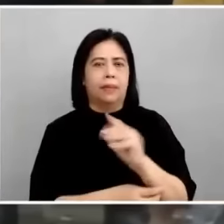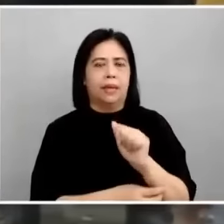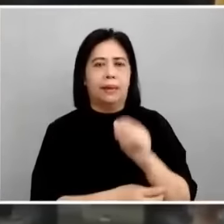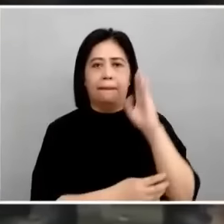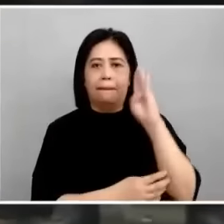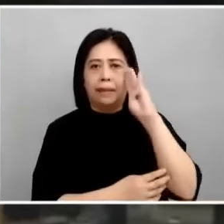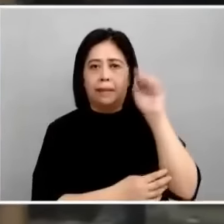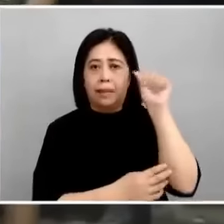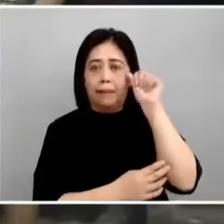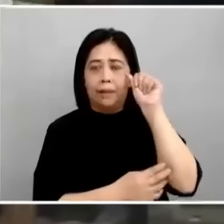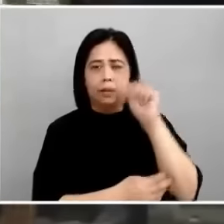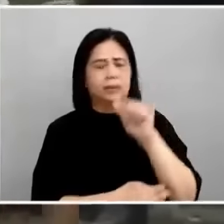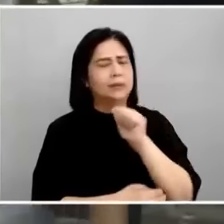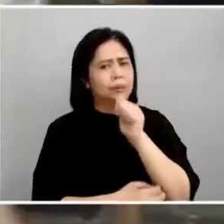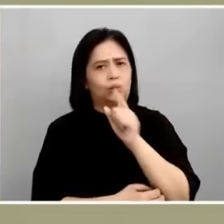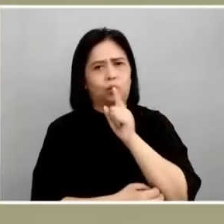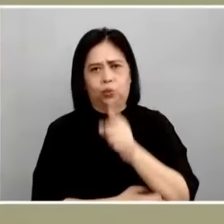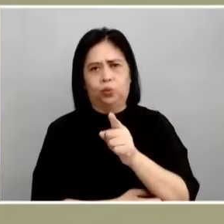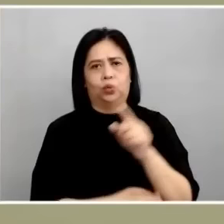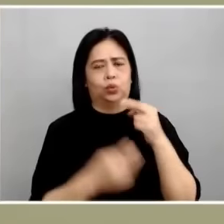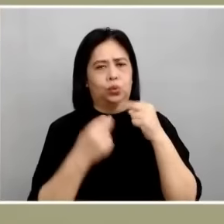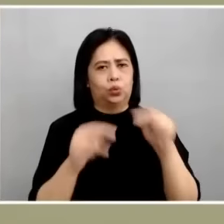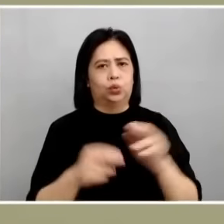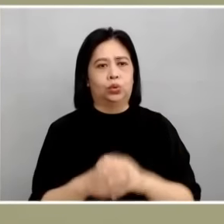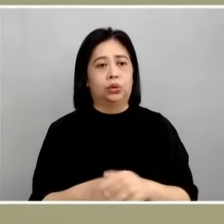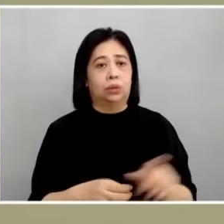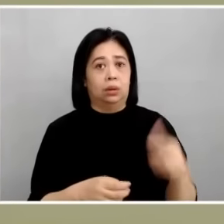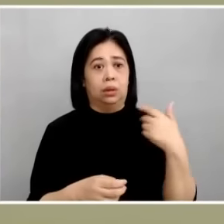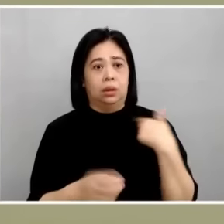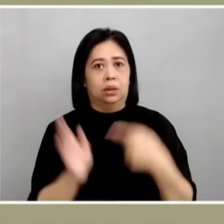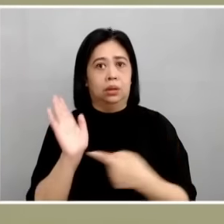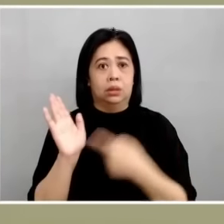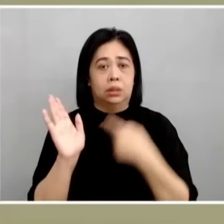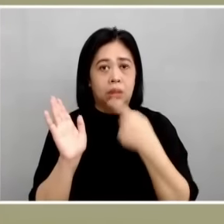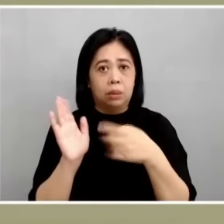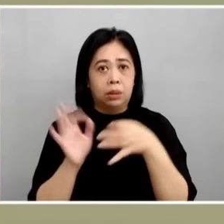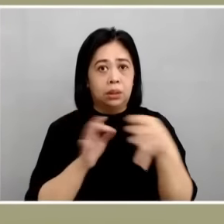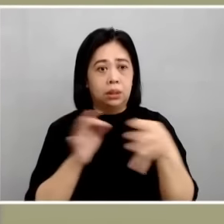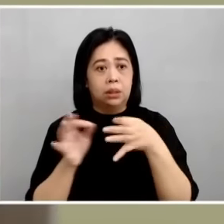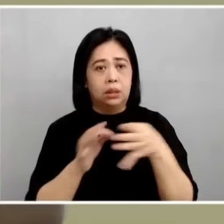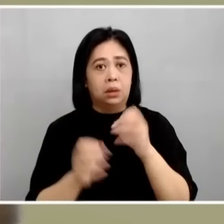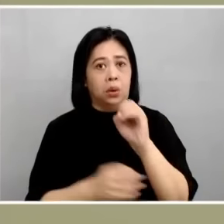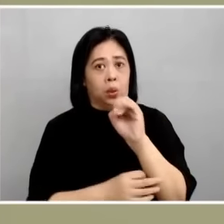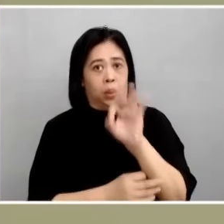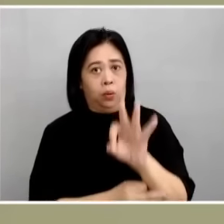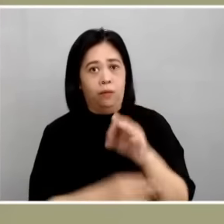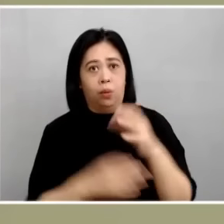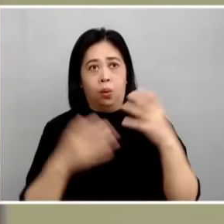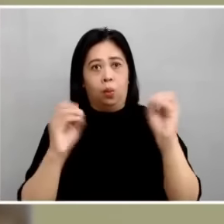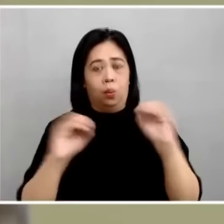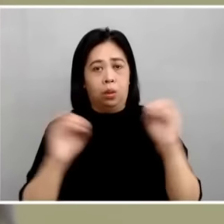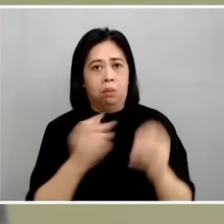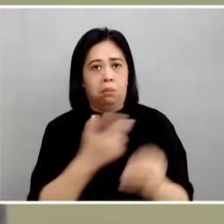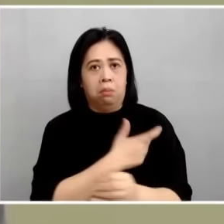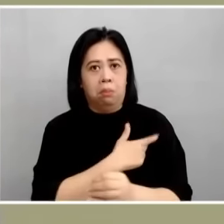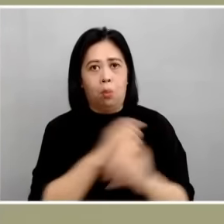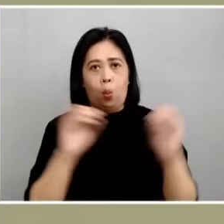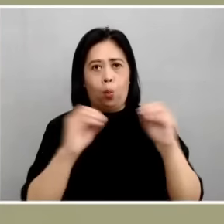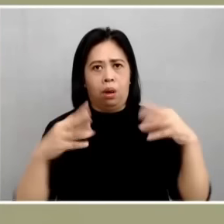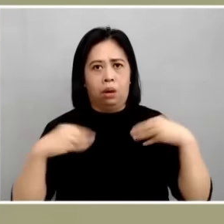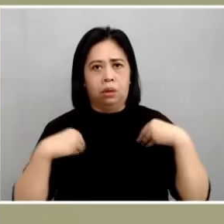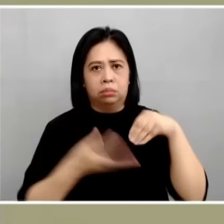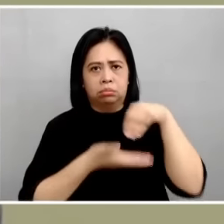Abalos, hindi totoo ang balita. Ang sinabi ba naman na kung wala kang bakuna ay wala kang matatanggap